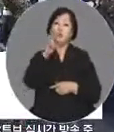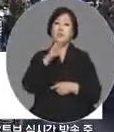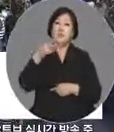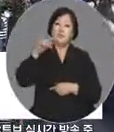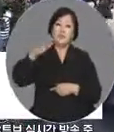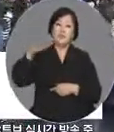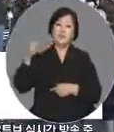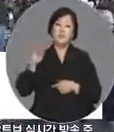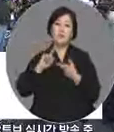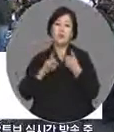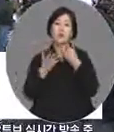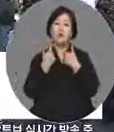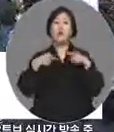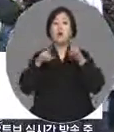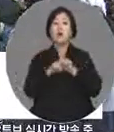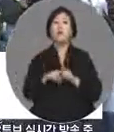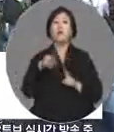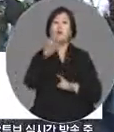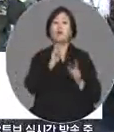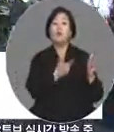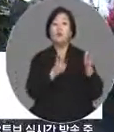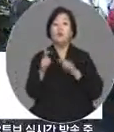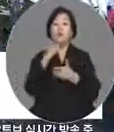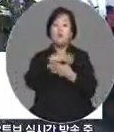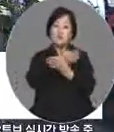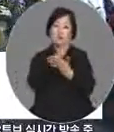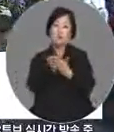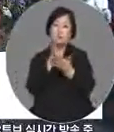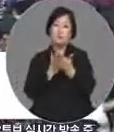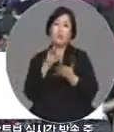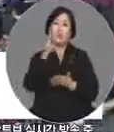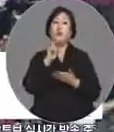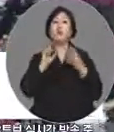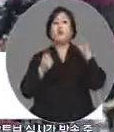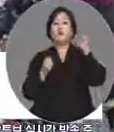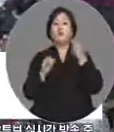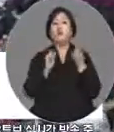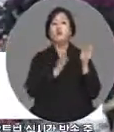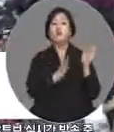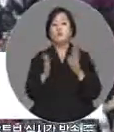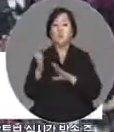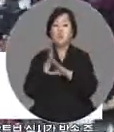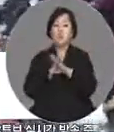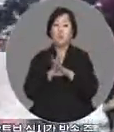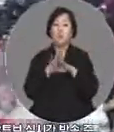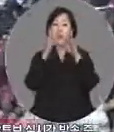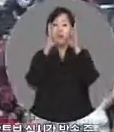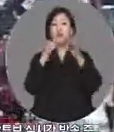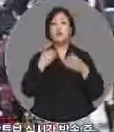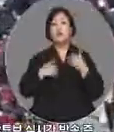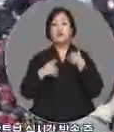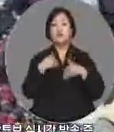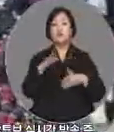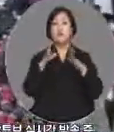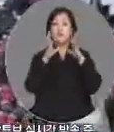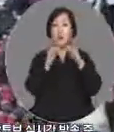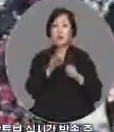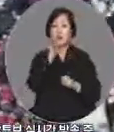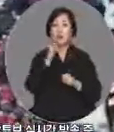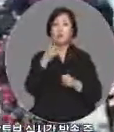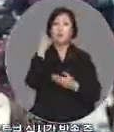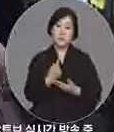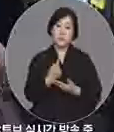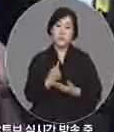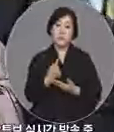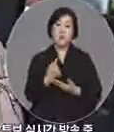팝, 트로트 국악과 같은 다양한 장르의 공연도 준비를 했습니다. 볼거리와 즐길거리가 많이 있으니까